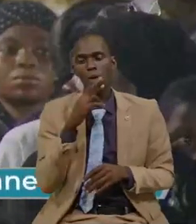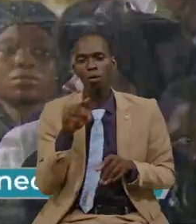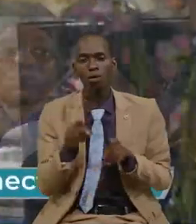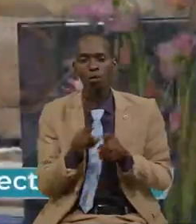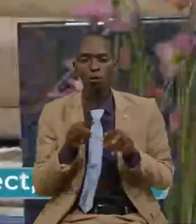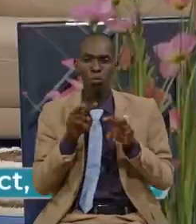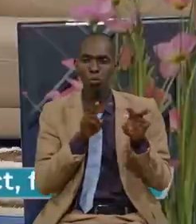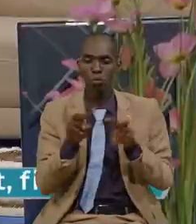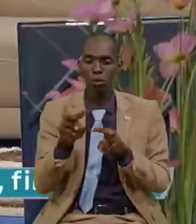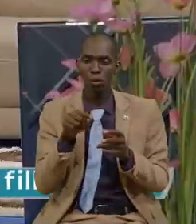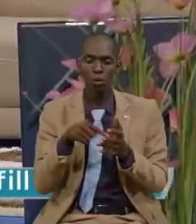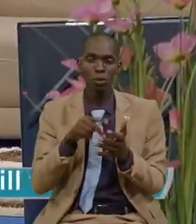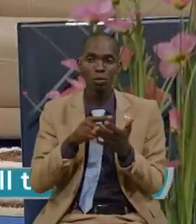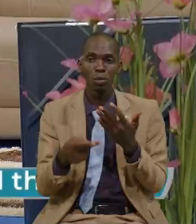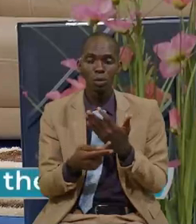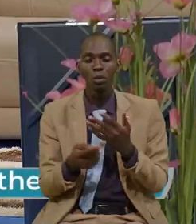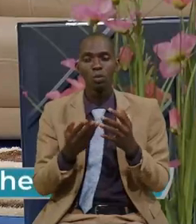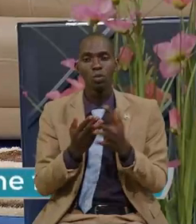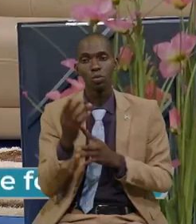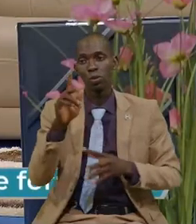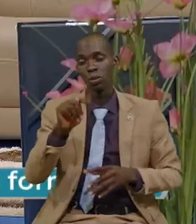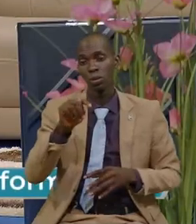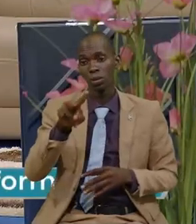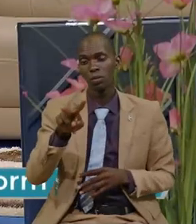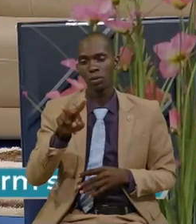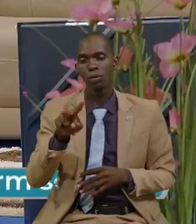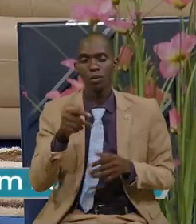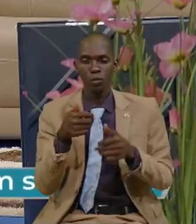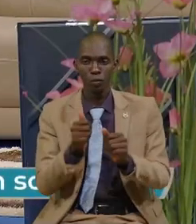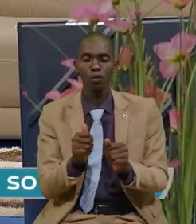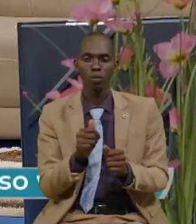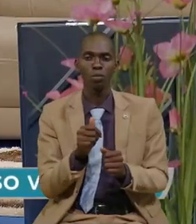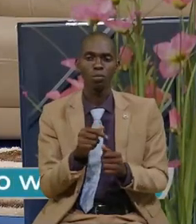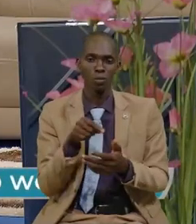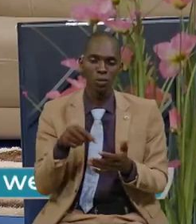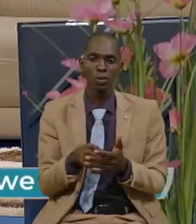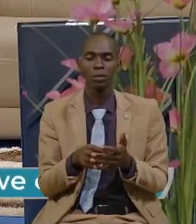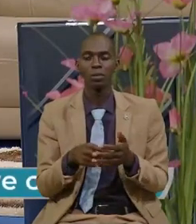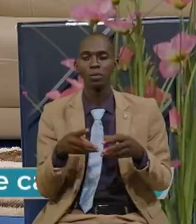ceux qui sont à la télé ou ceux qui écoutent la radio,